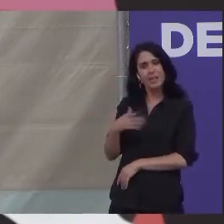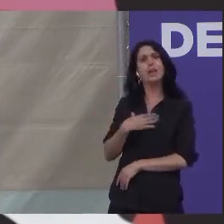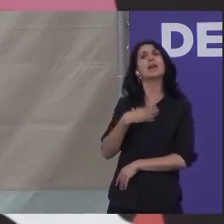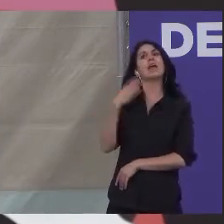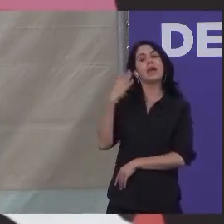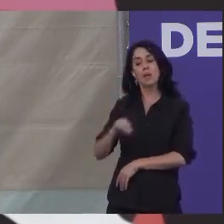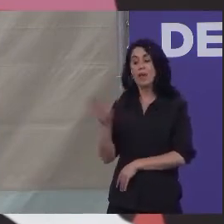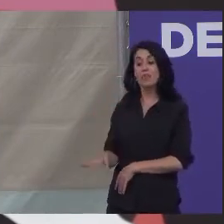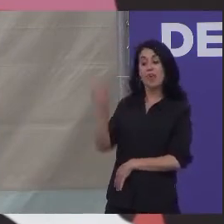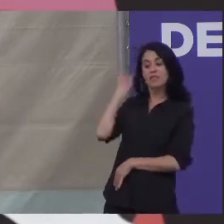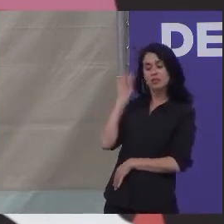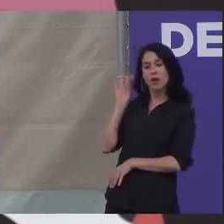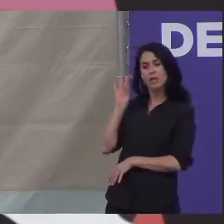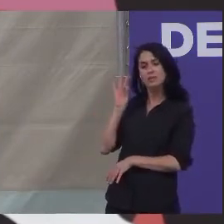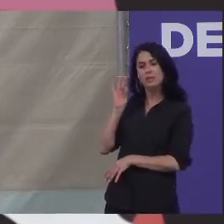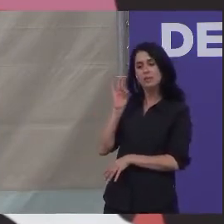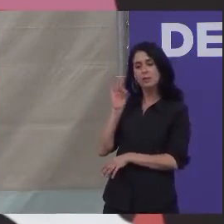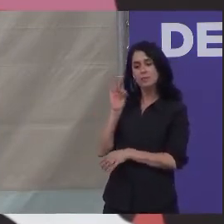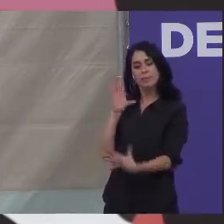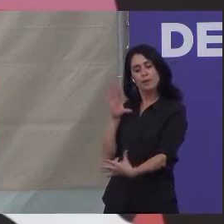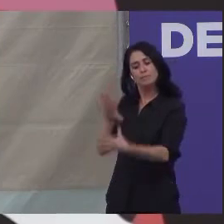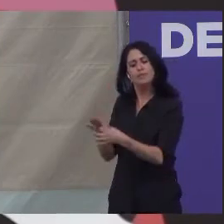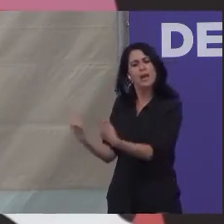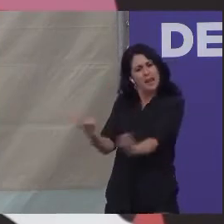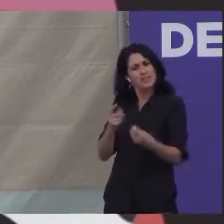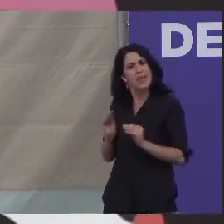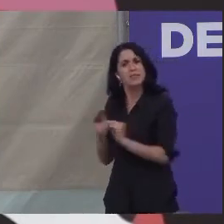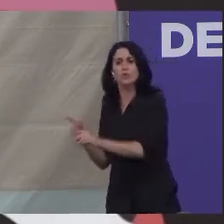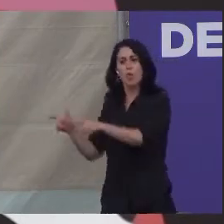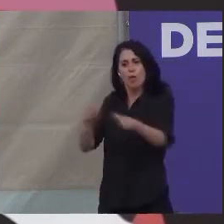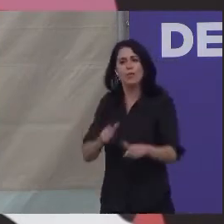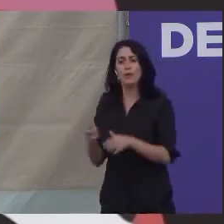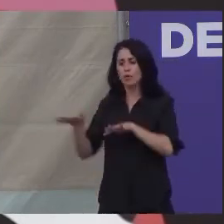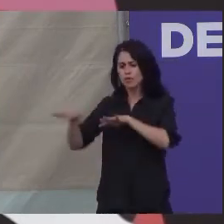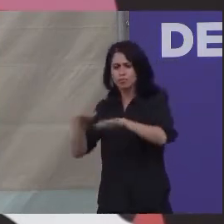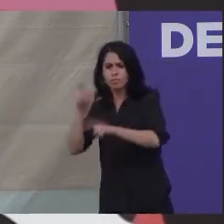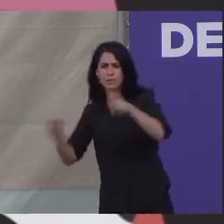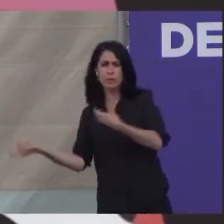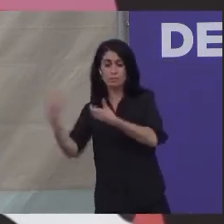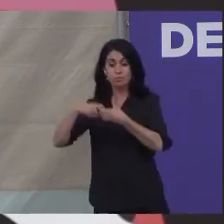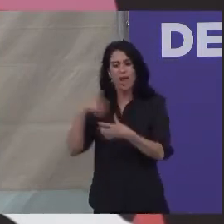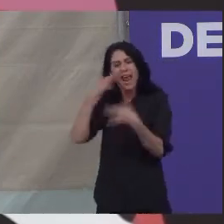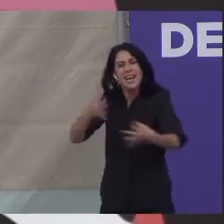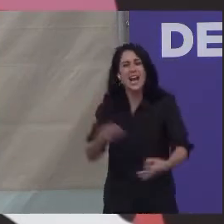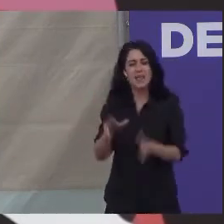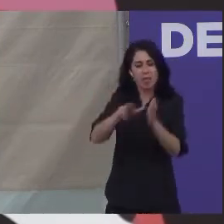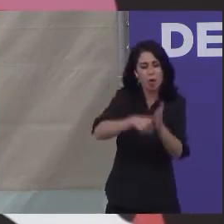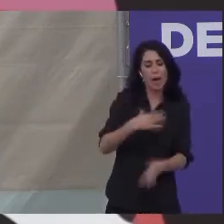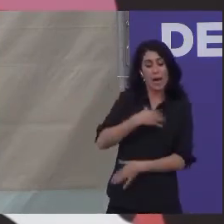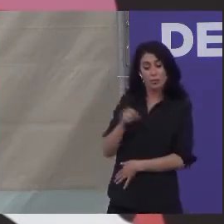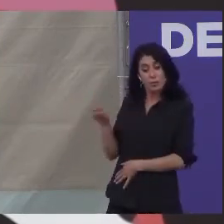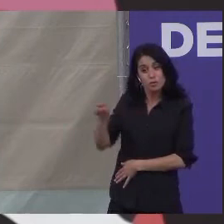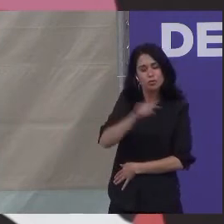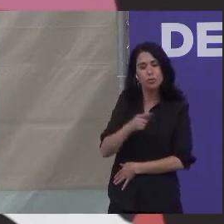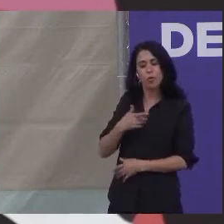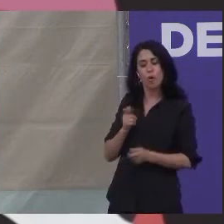necessitats del Podem al territori, amb les necessitats dels cercles, de la militància i amb la realitat de cada comarca i de cada municipi.